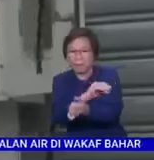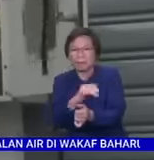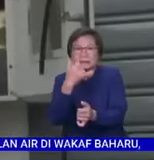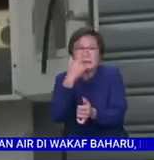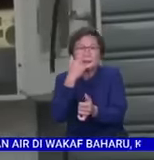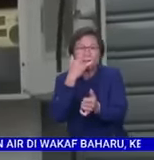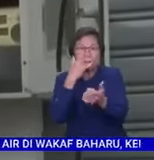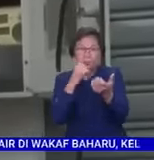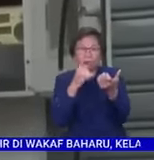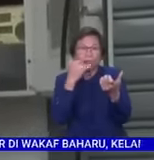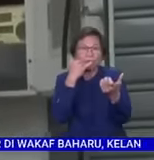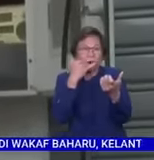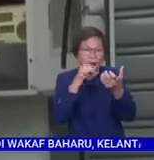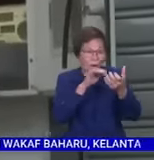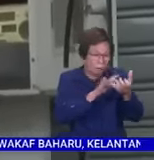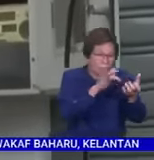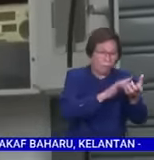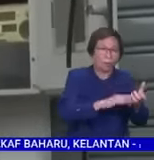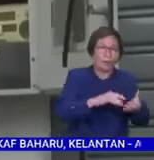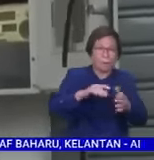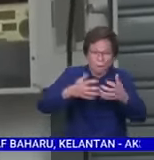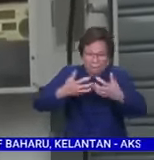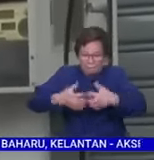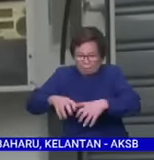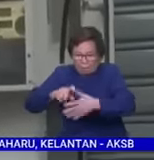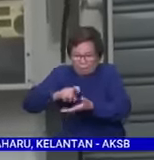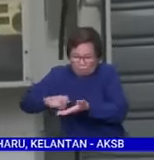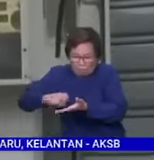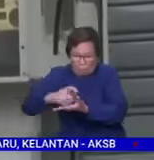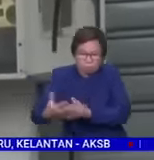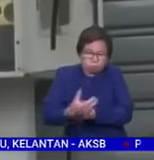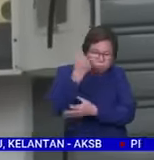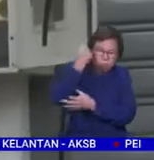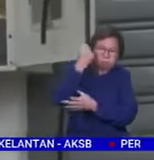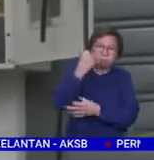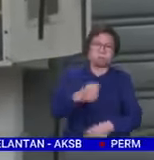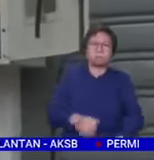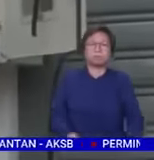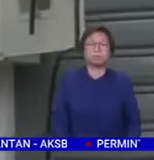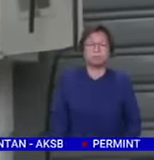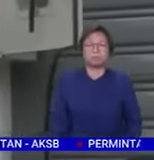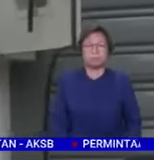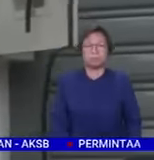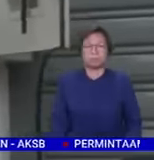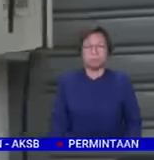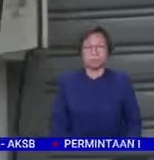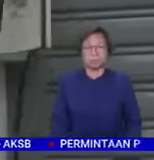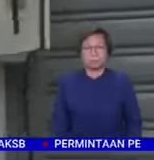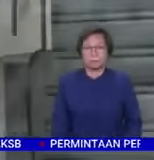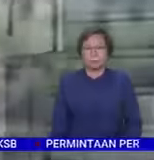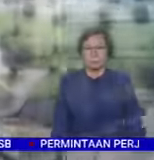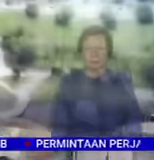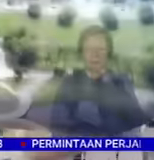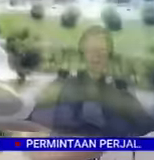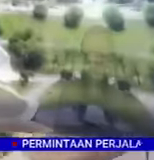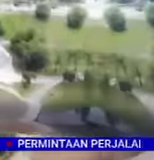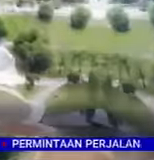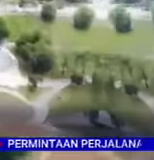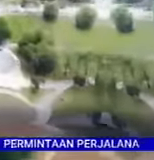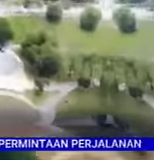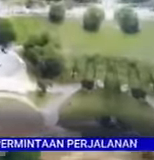sebuah telefon bimbit dan mesin pencetak visita a hai hai Hai